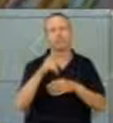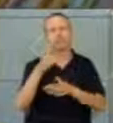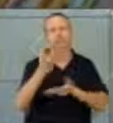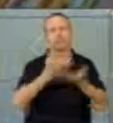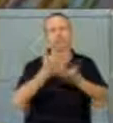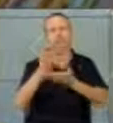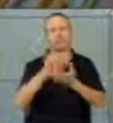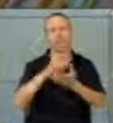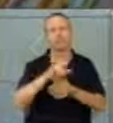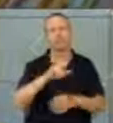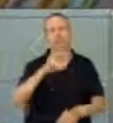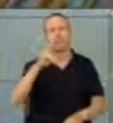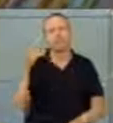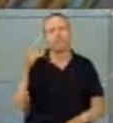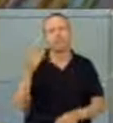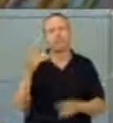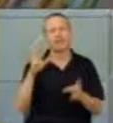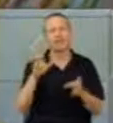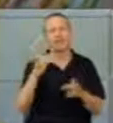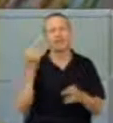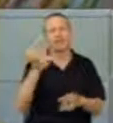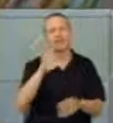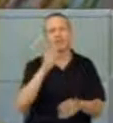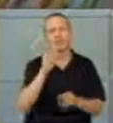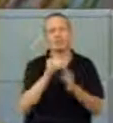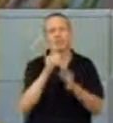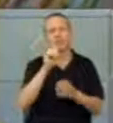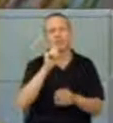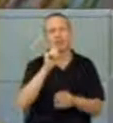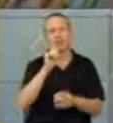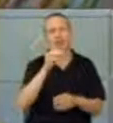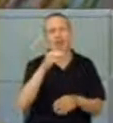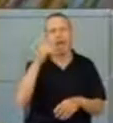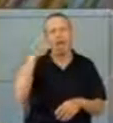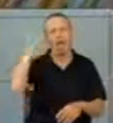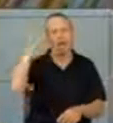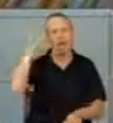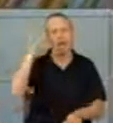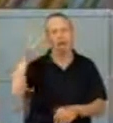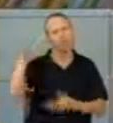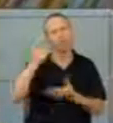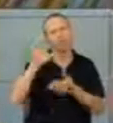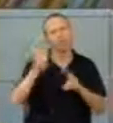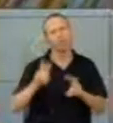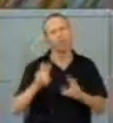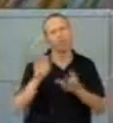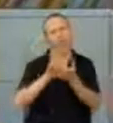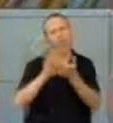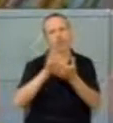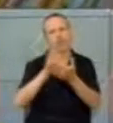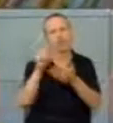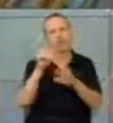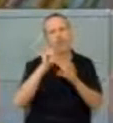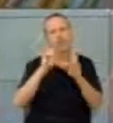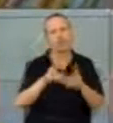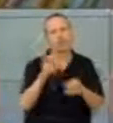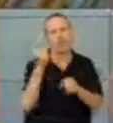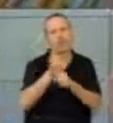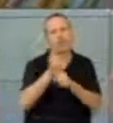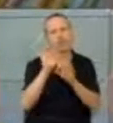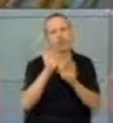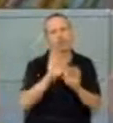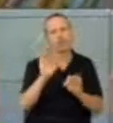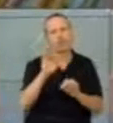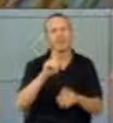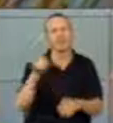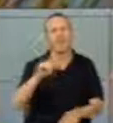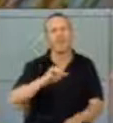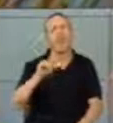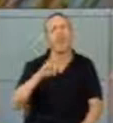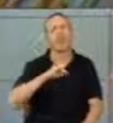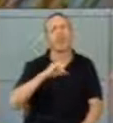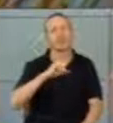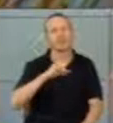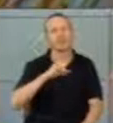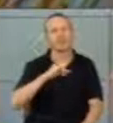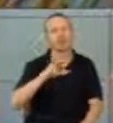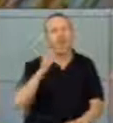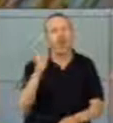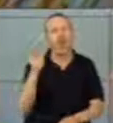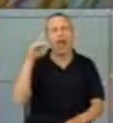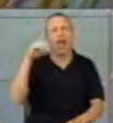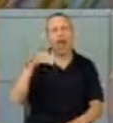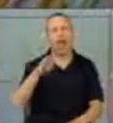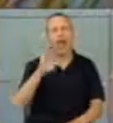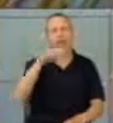את הצד השני כל הזמן עם רעיונות, הוא יושב ורושם, לא צריך לעשות יותר מזה שום דבר, ולכן זה לא האינטרס שלנו. כל הגלים